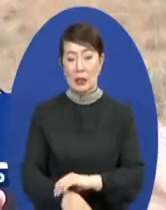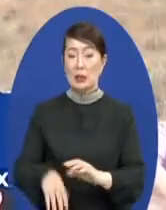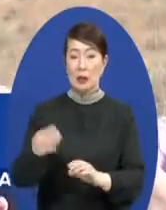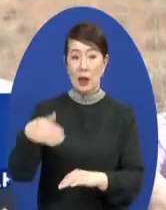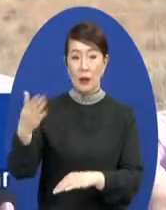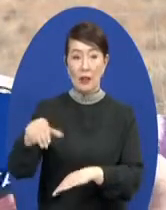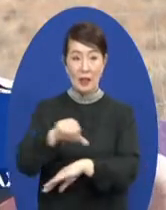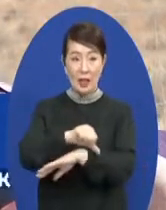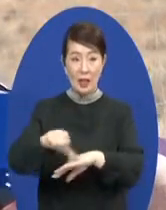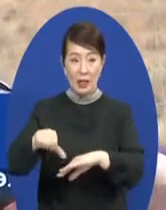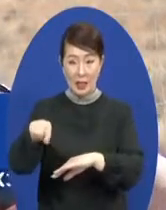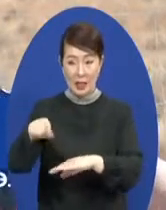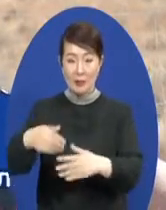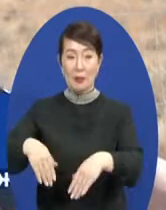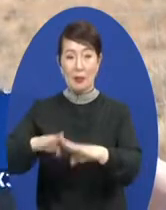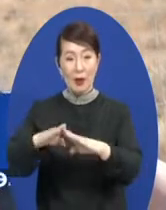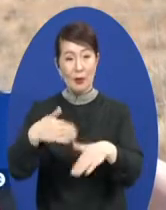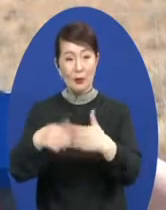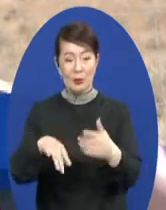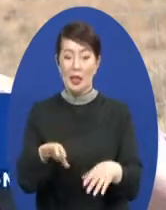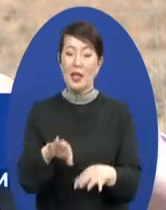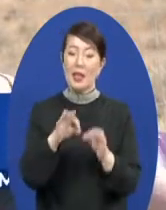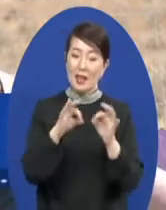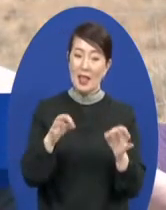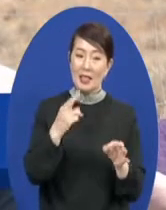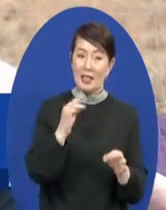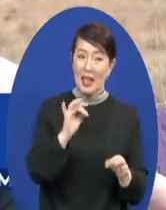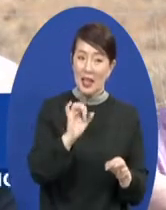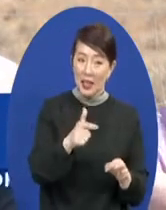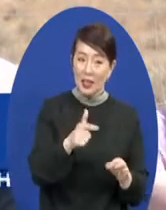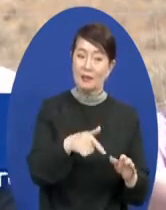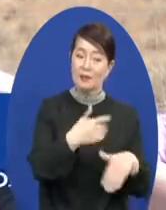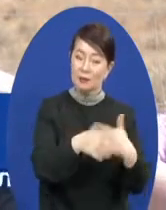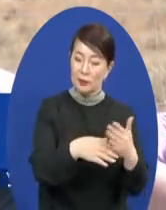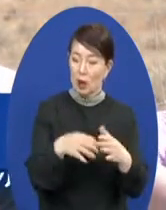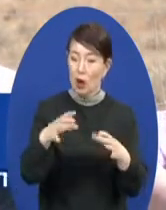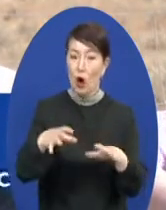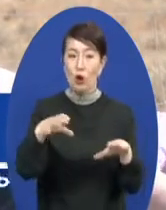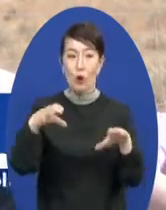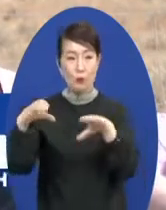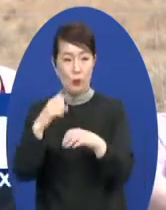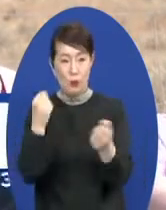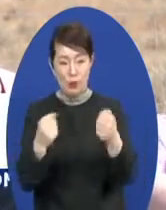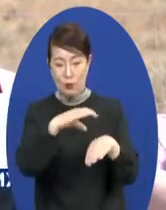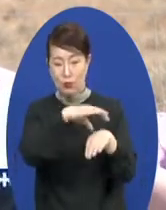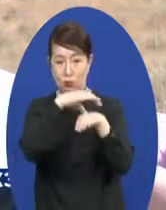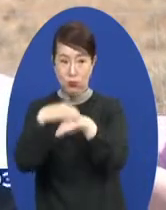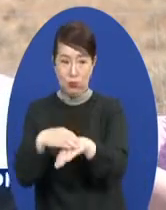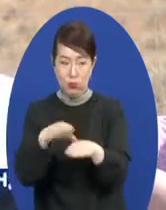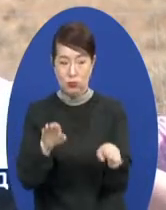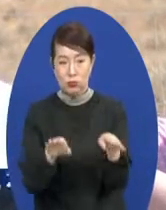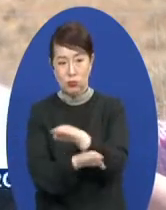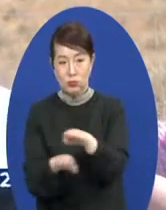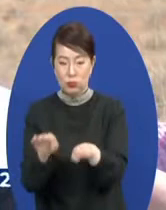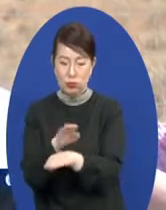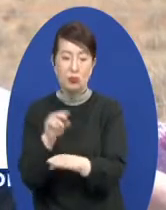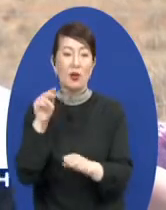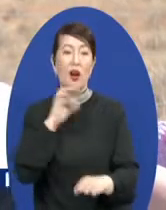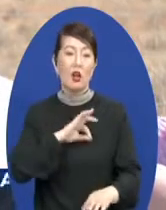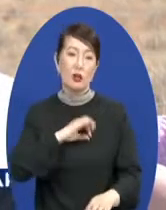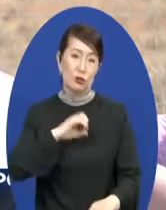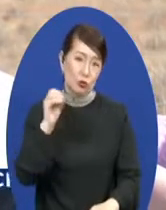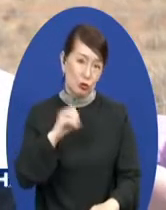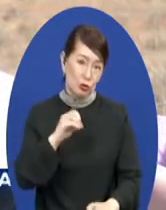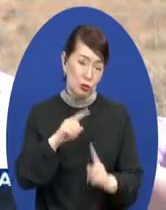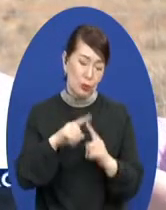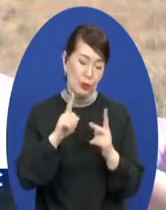байгууламж байгуулагдаад нарийн цэргийн ачаабара орж ирээд буцаад өргөн цэргийн богонд ачгидахт нь энэ бол ашиглагдах ёстой. 3